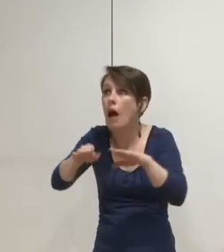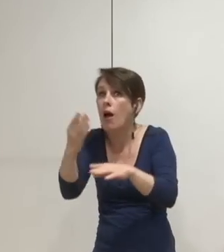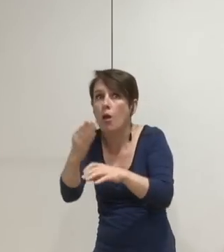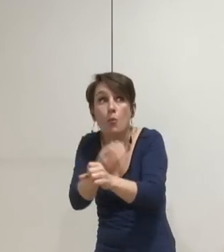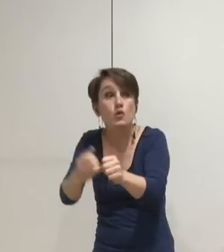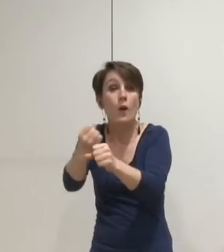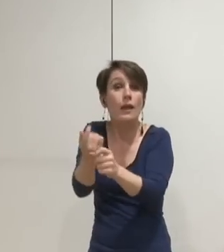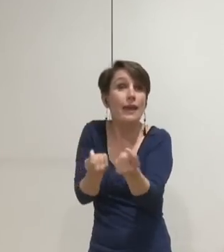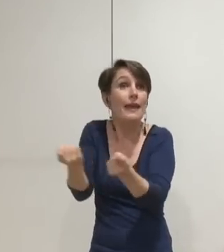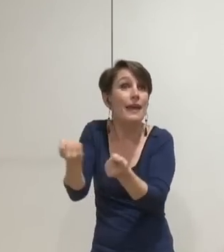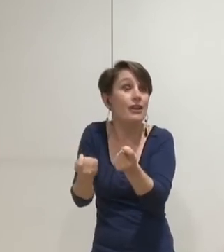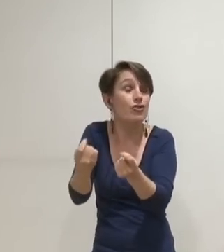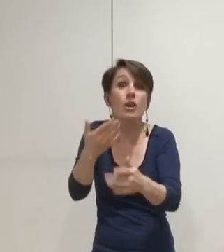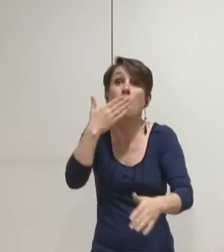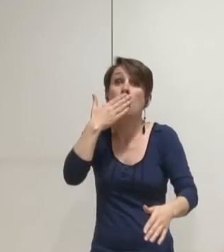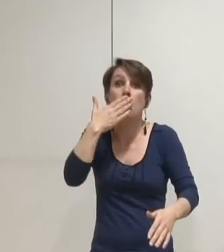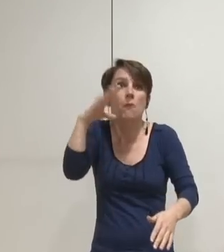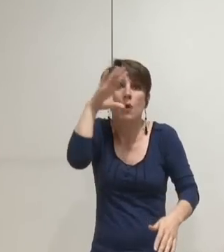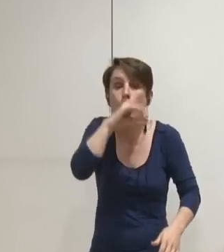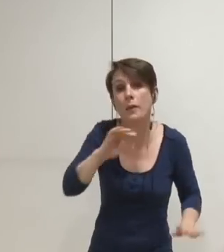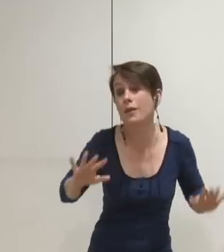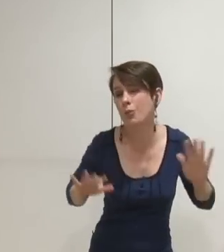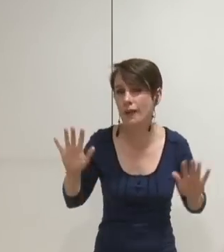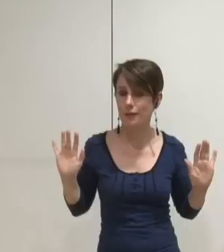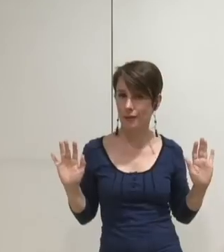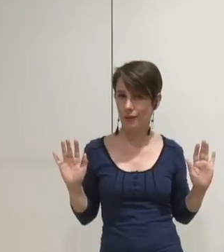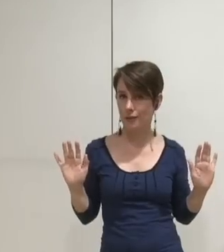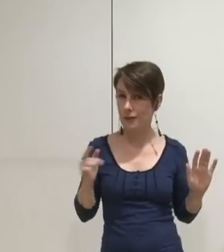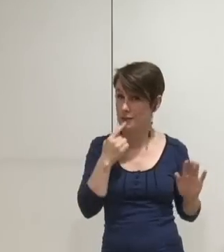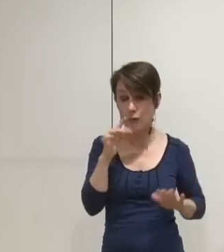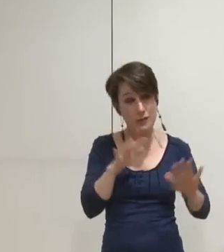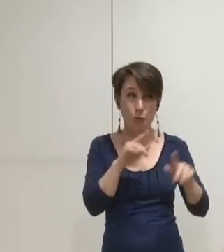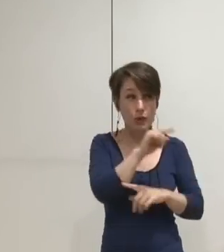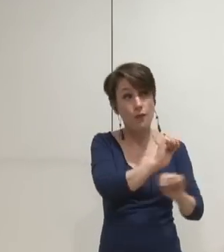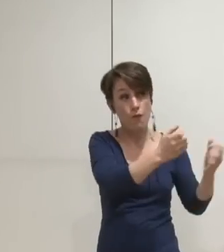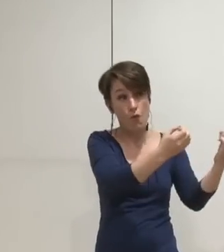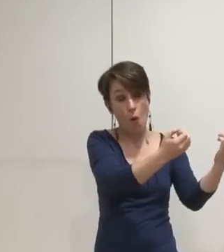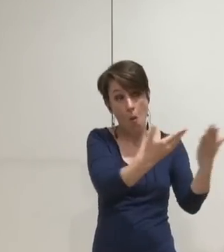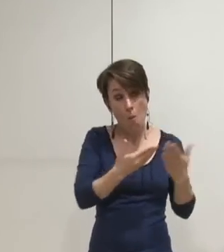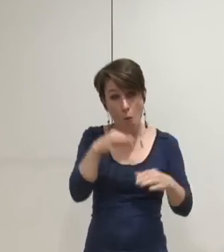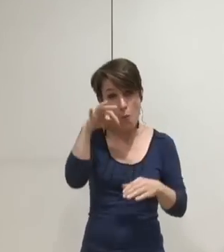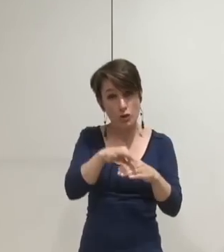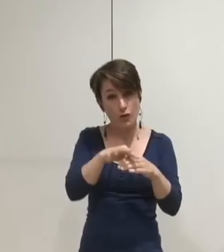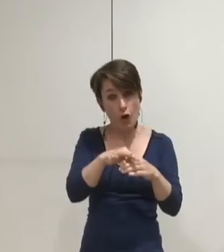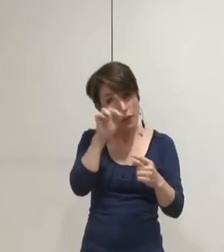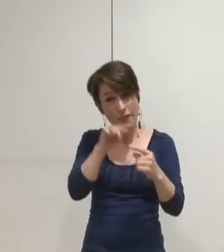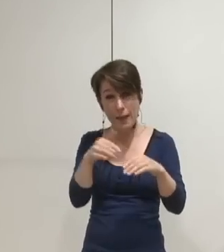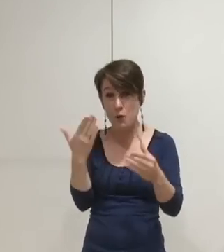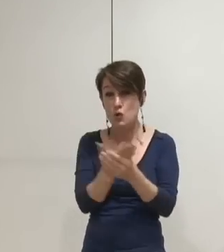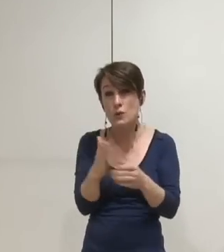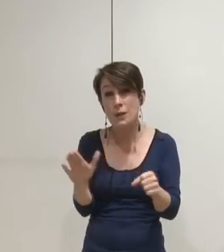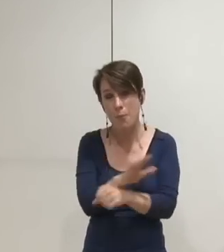apprêtiez à faire se prononcer le conseil municipal sur la base d'un dossier incomplet après ne pas l'avoir évoqué non plus en commission d'appel